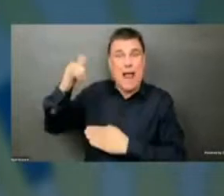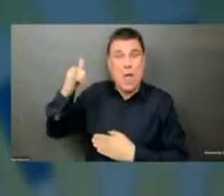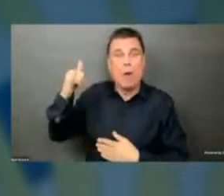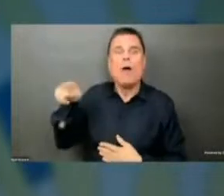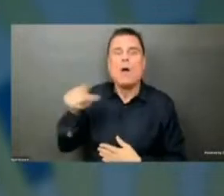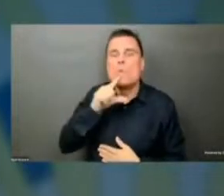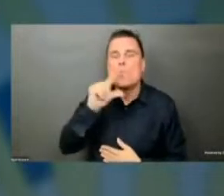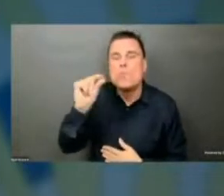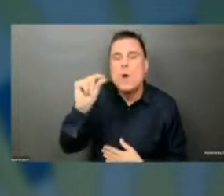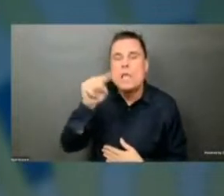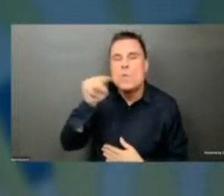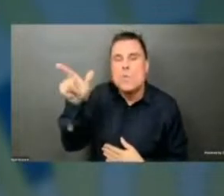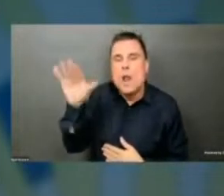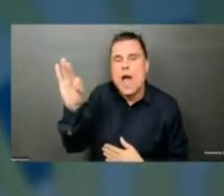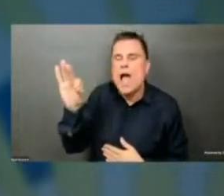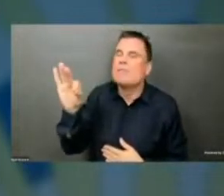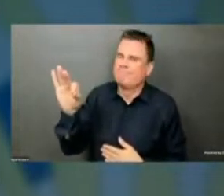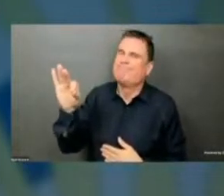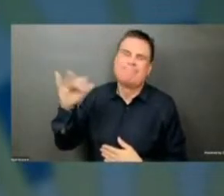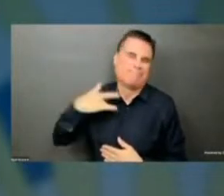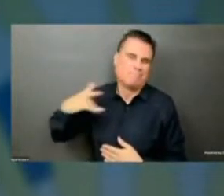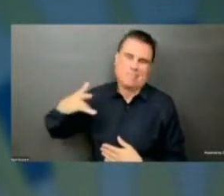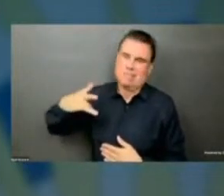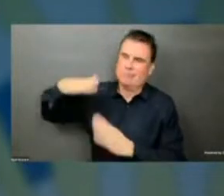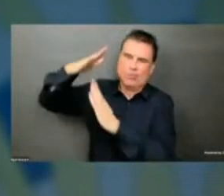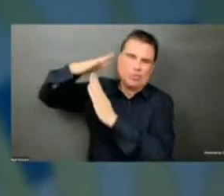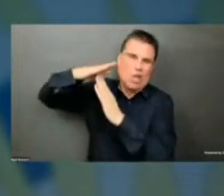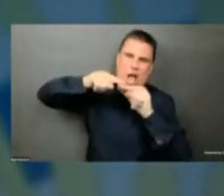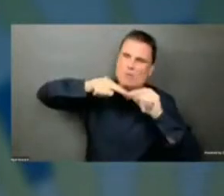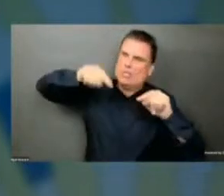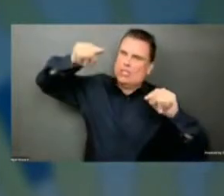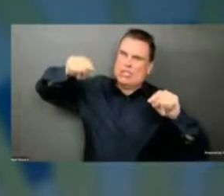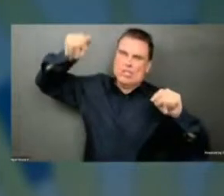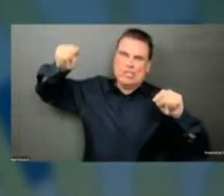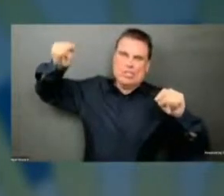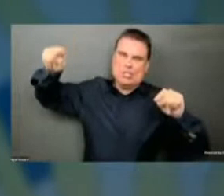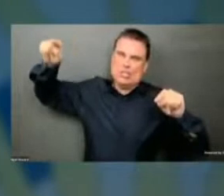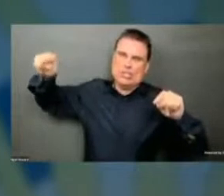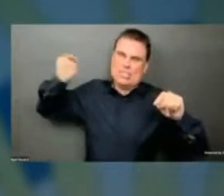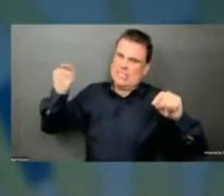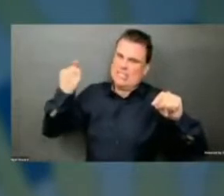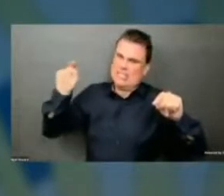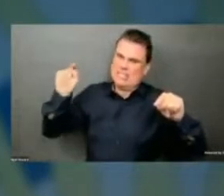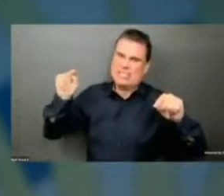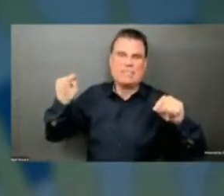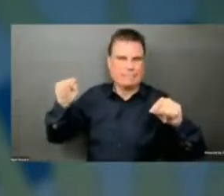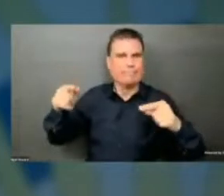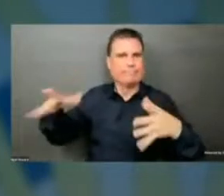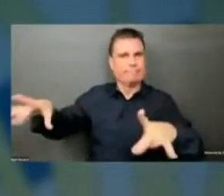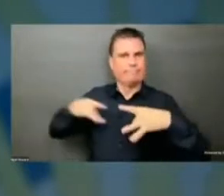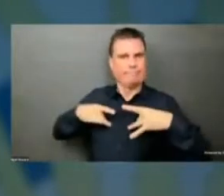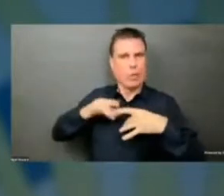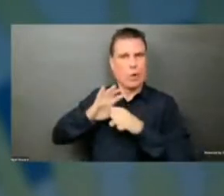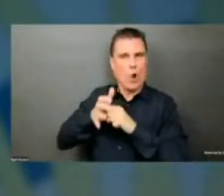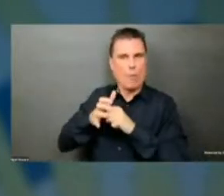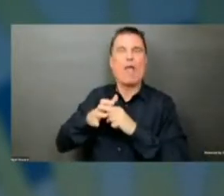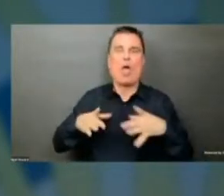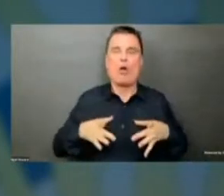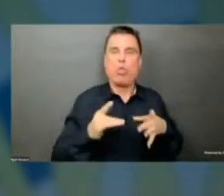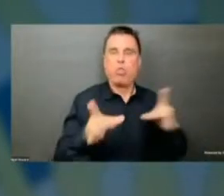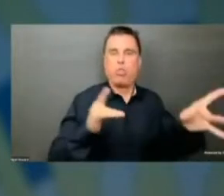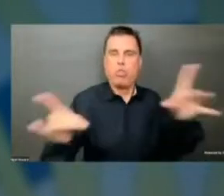小 are 的。 coming infected with 80岁以上的 COVID-19. 黑色 We 的 did 也 see 是 a 很少， decrease, a 但 steady 是他 decrease 们 leading 的 up to the Christmas